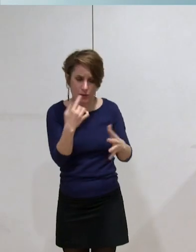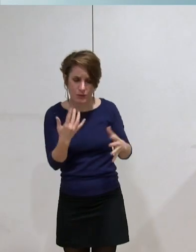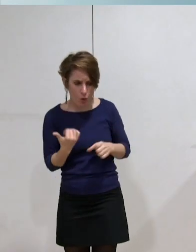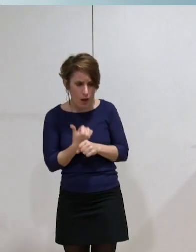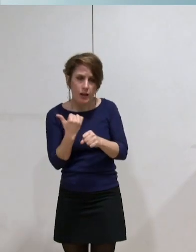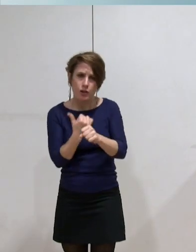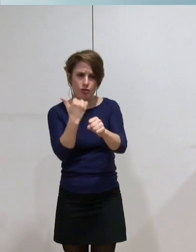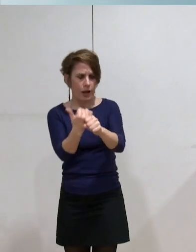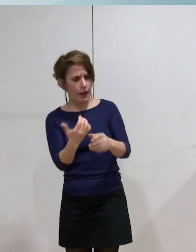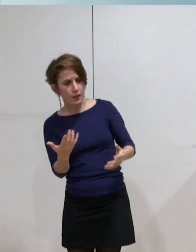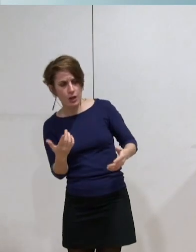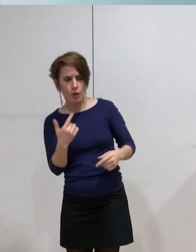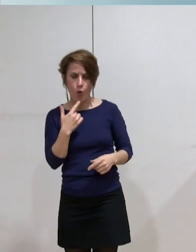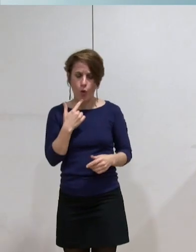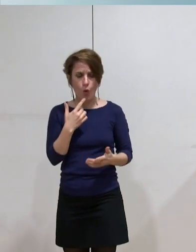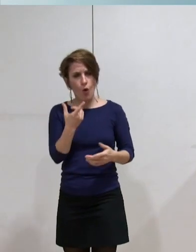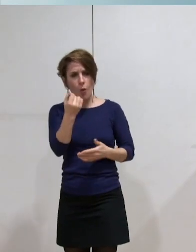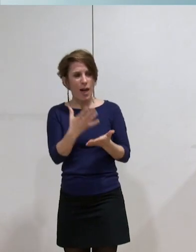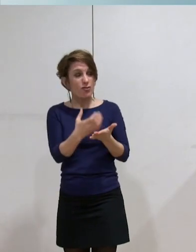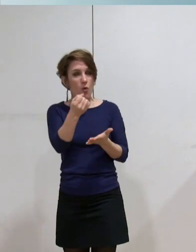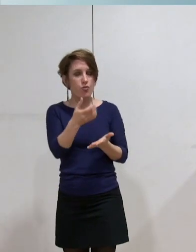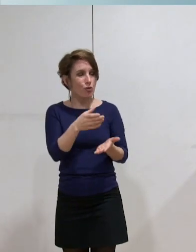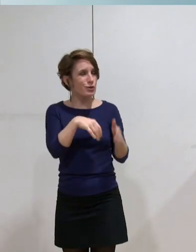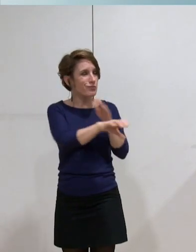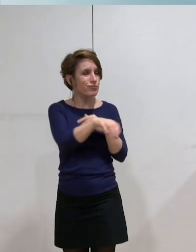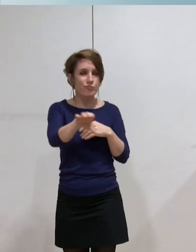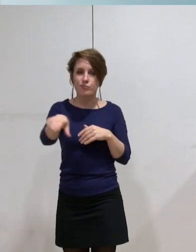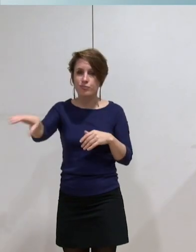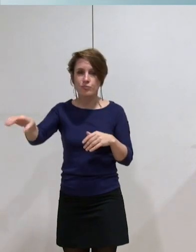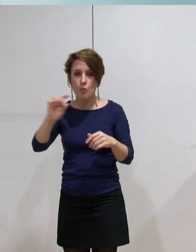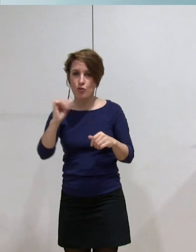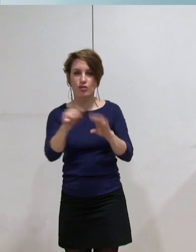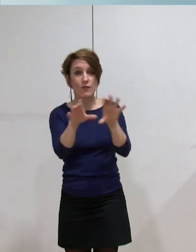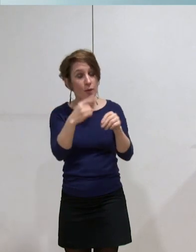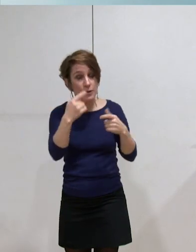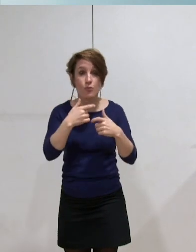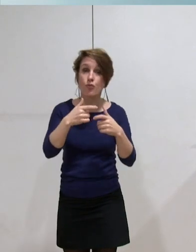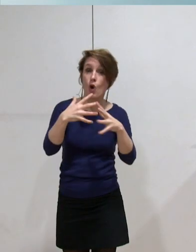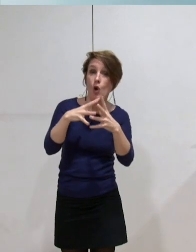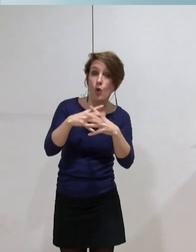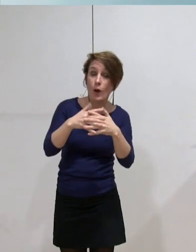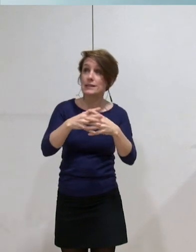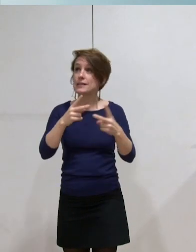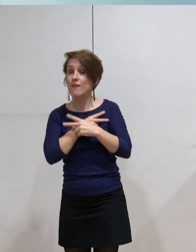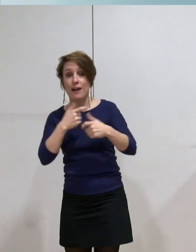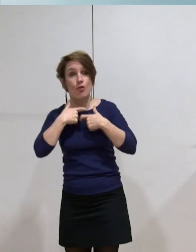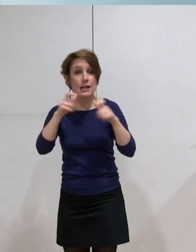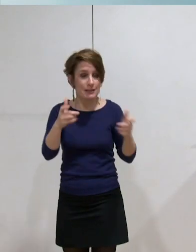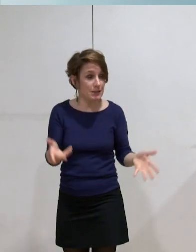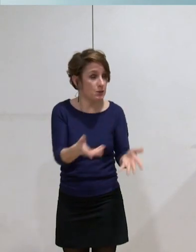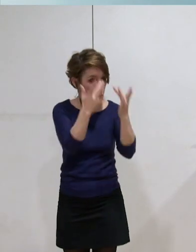attribue une sorte de bourse à l'accès aux loisirs ou ou aux vacances ou un certain nombre